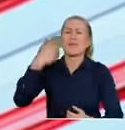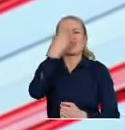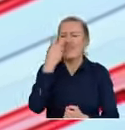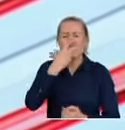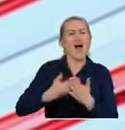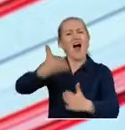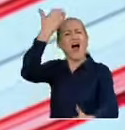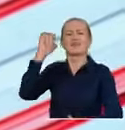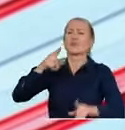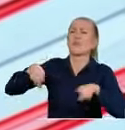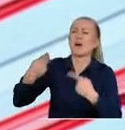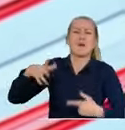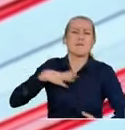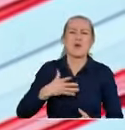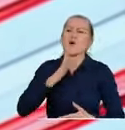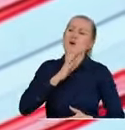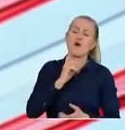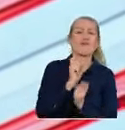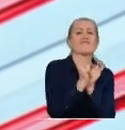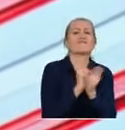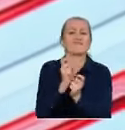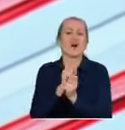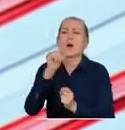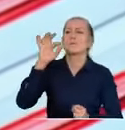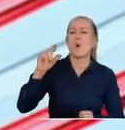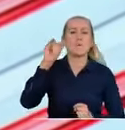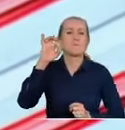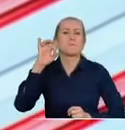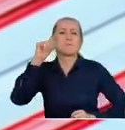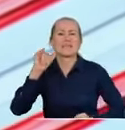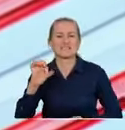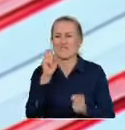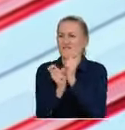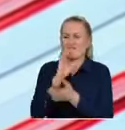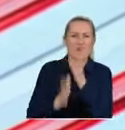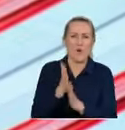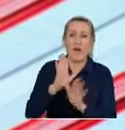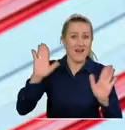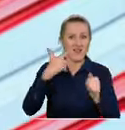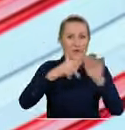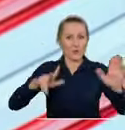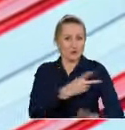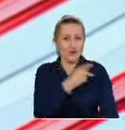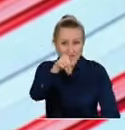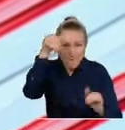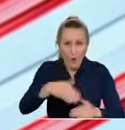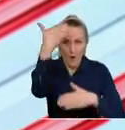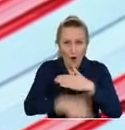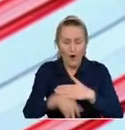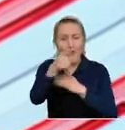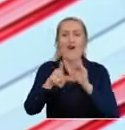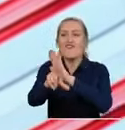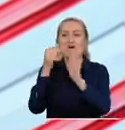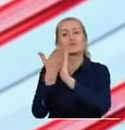Mnie nie interesuje ta popisowa wojna, w którą nas wciągają. 28 czerwca możemy to skończyć. Wybierzmy przyszłość, a nie